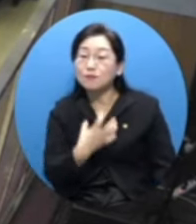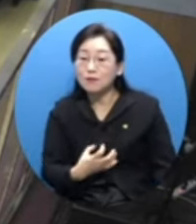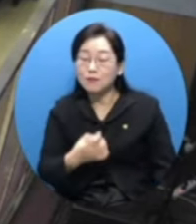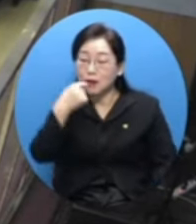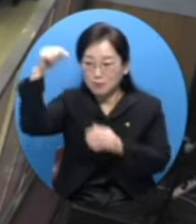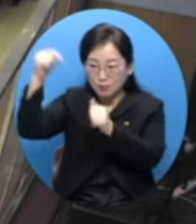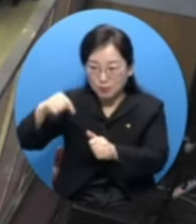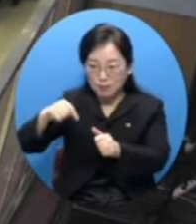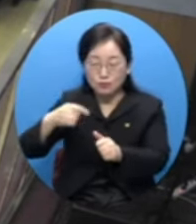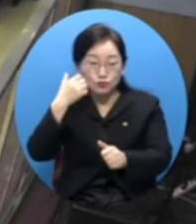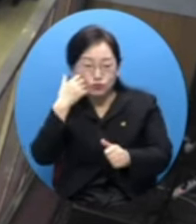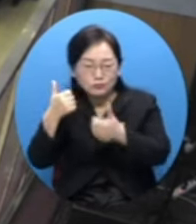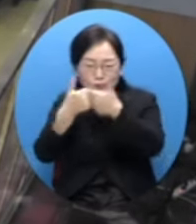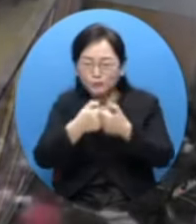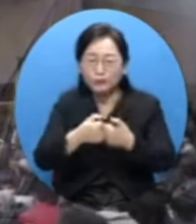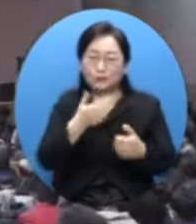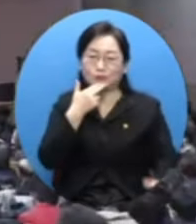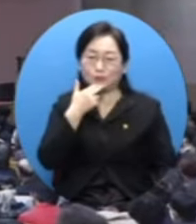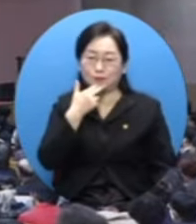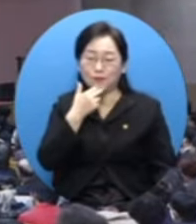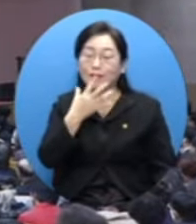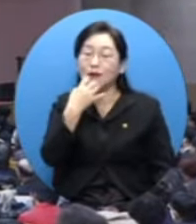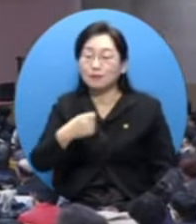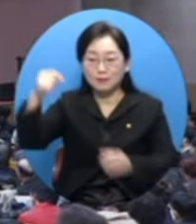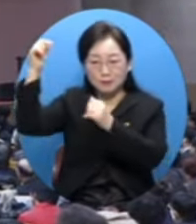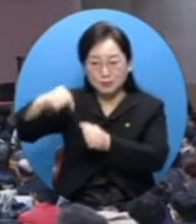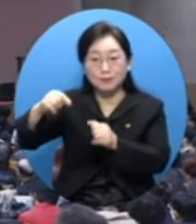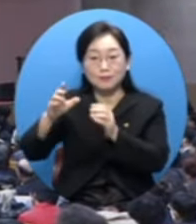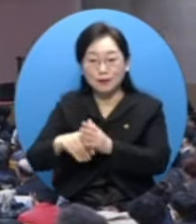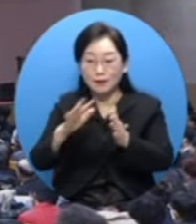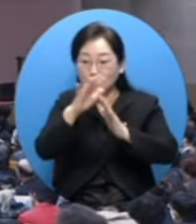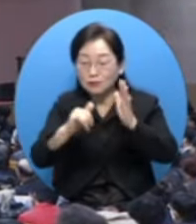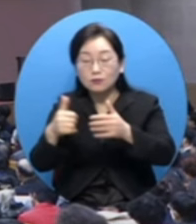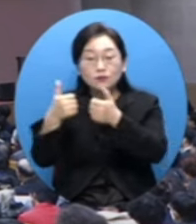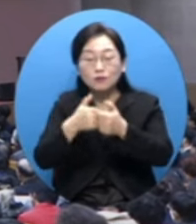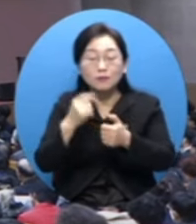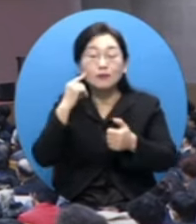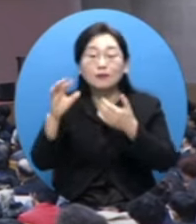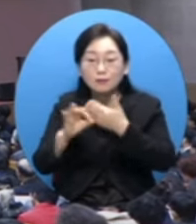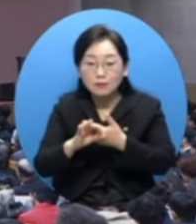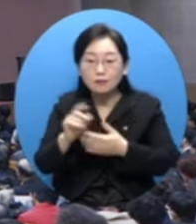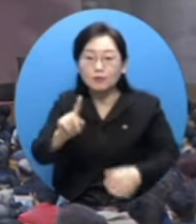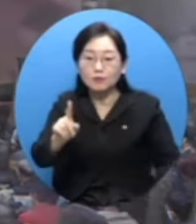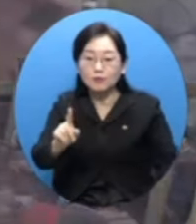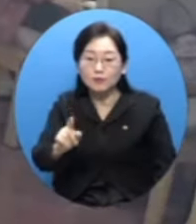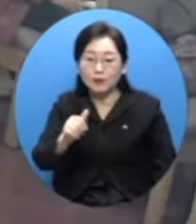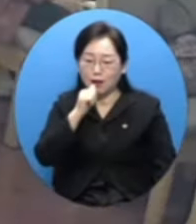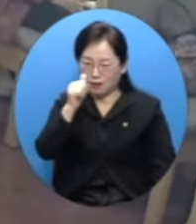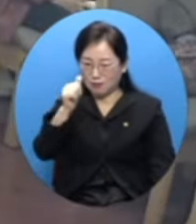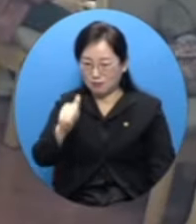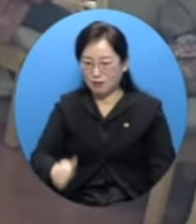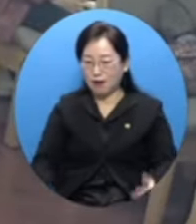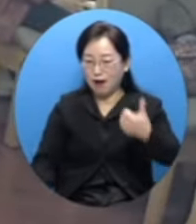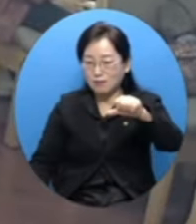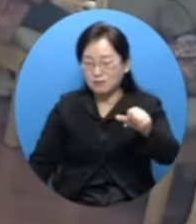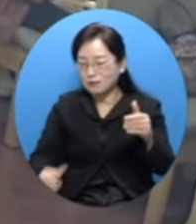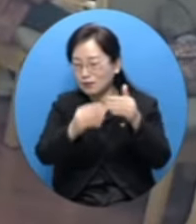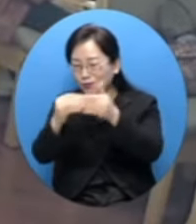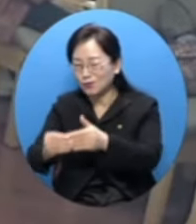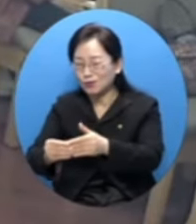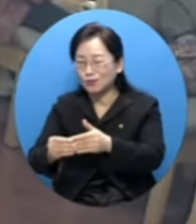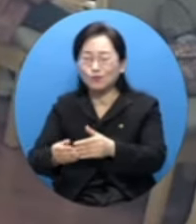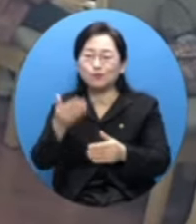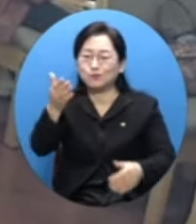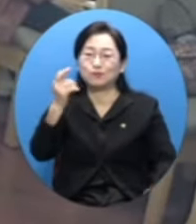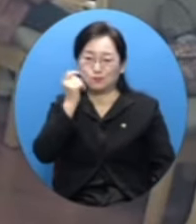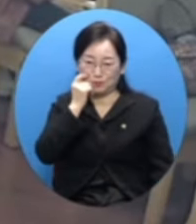누구하고도 의논하지 않았습니다. 아브라함이 명령을 받았을 때 가족과 의논했더라면 그는 절대로 이삭을 데리고 갈 수 없었을 것입니다.